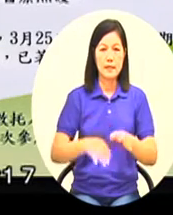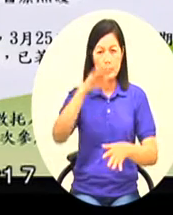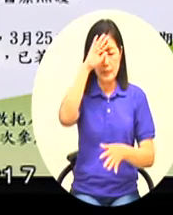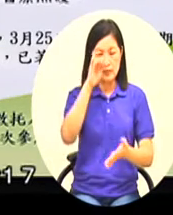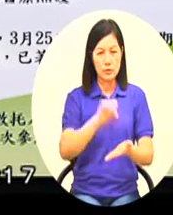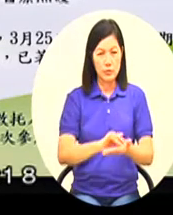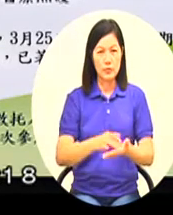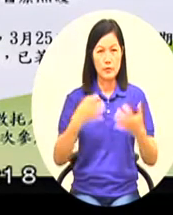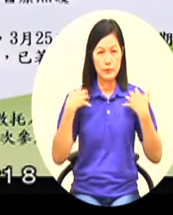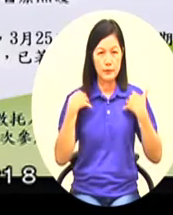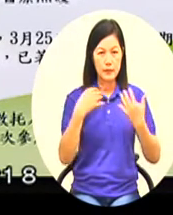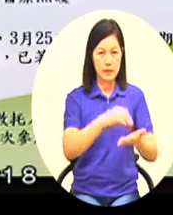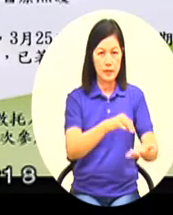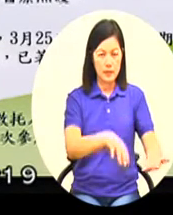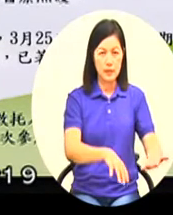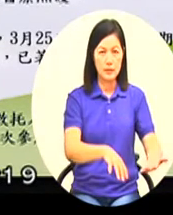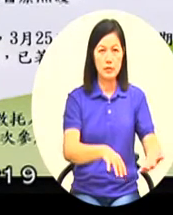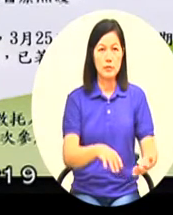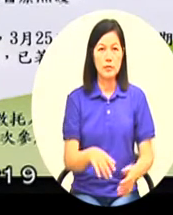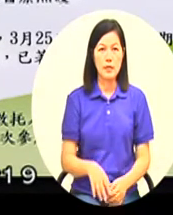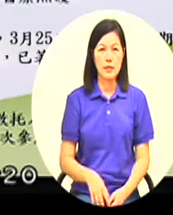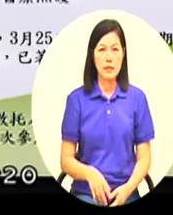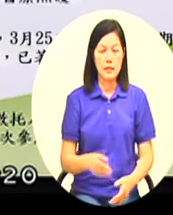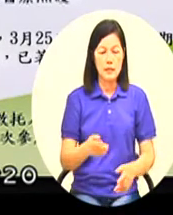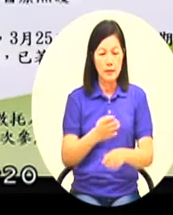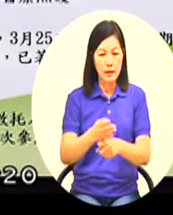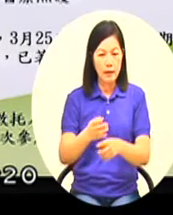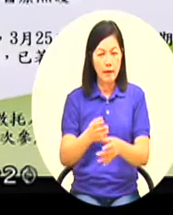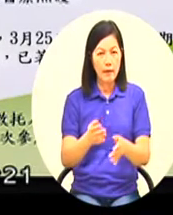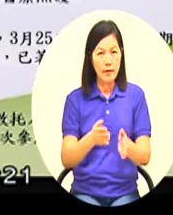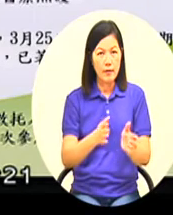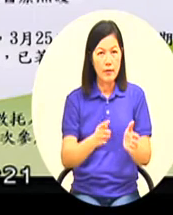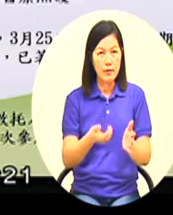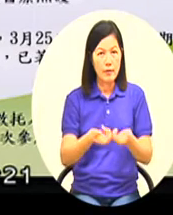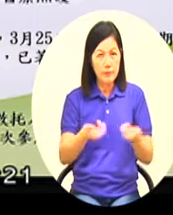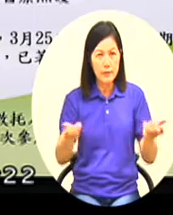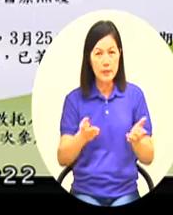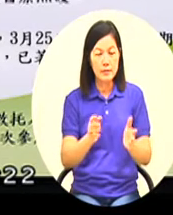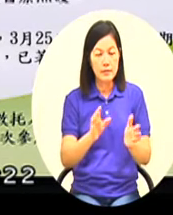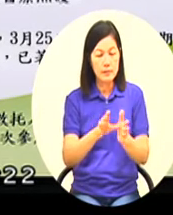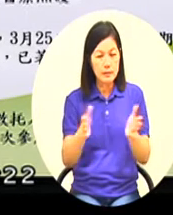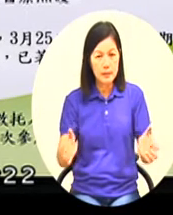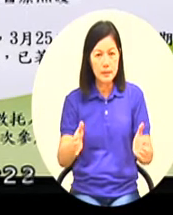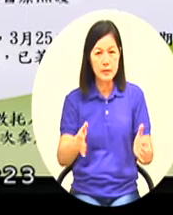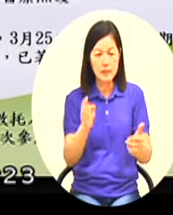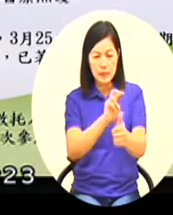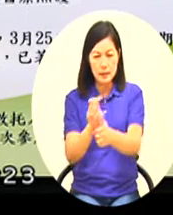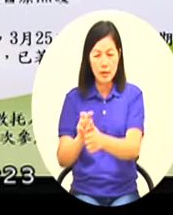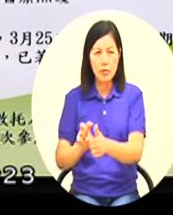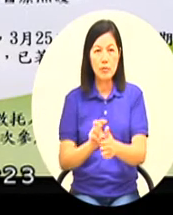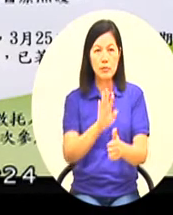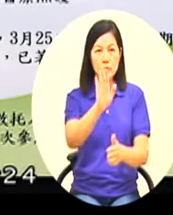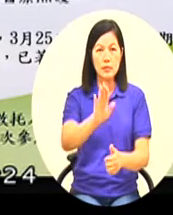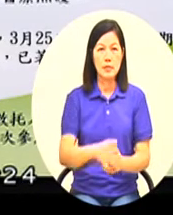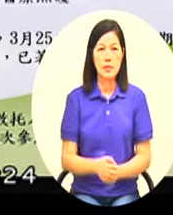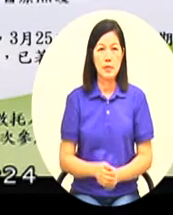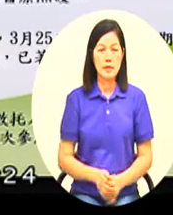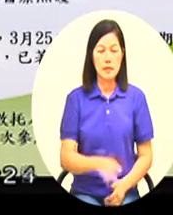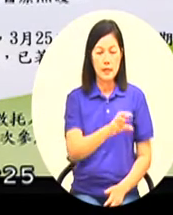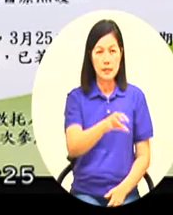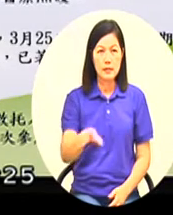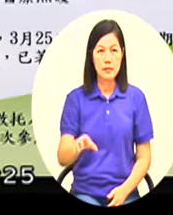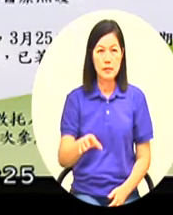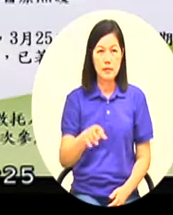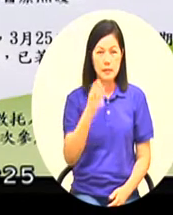责任医院，那透过这样子一个分级医疗的部分，提供我们的一些相关的一些医疗照顾。那另外是对机构查核的部分，